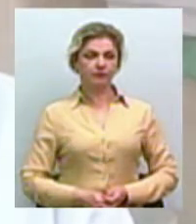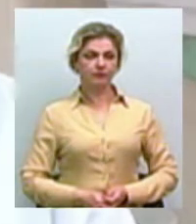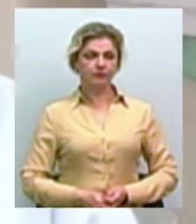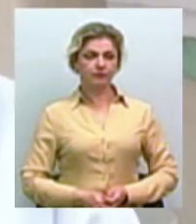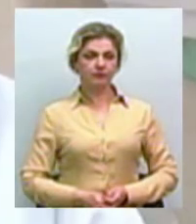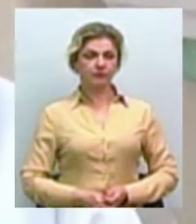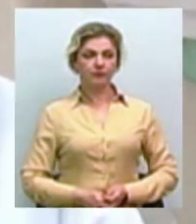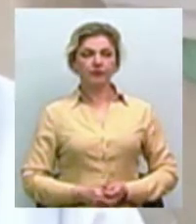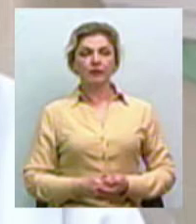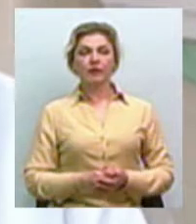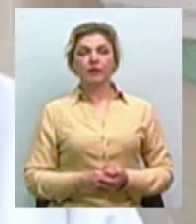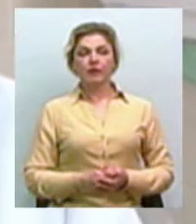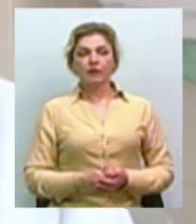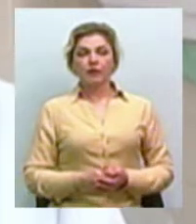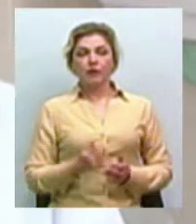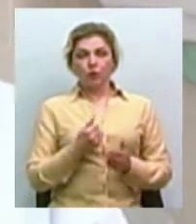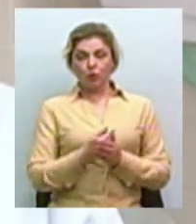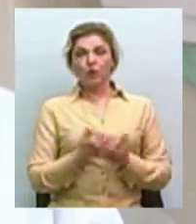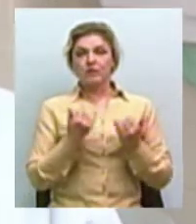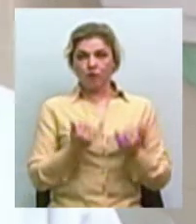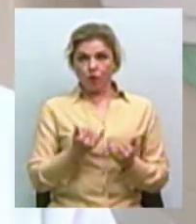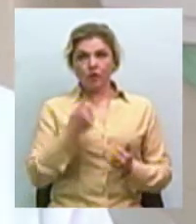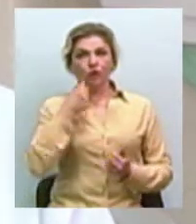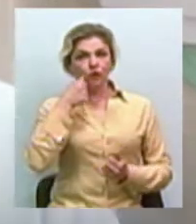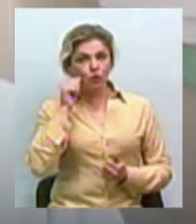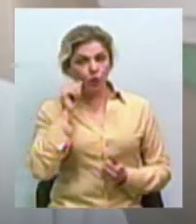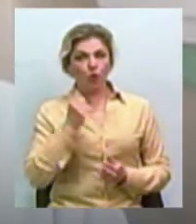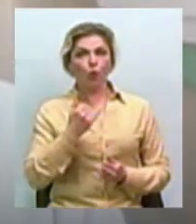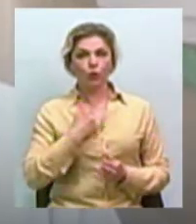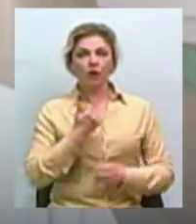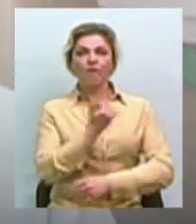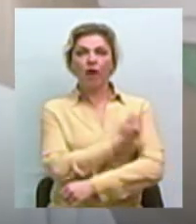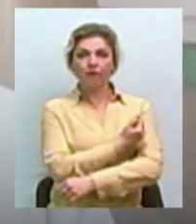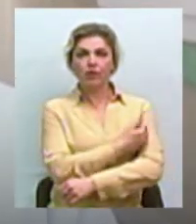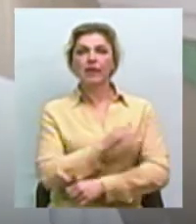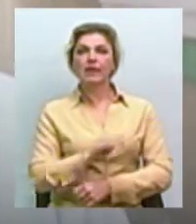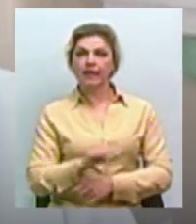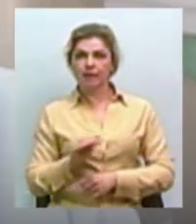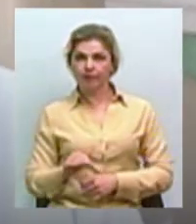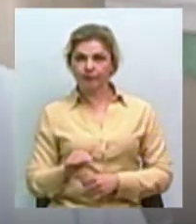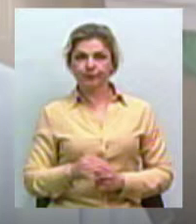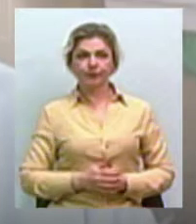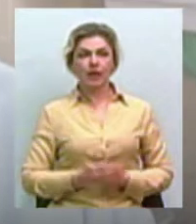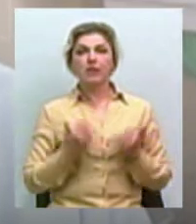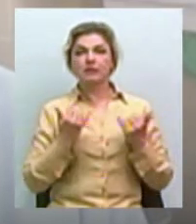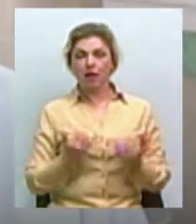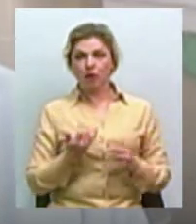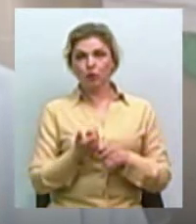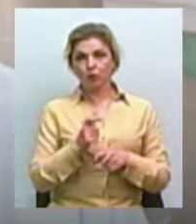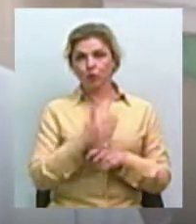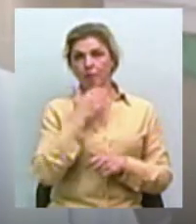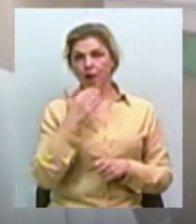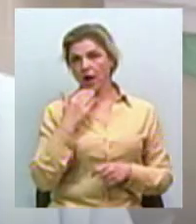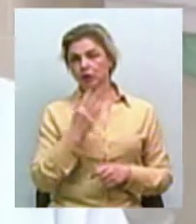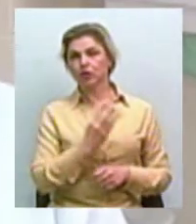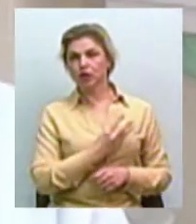До цих 2 днів, скажімо, сьогодні, вчора, у нас в основному вакцинувалися діточки. А зараз дуже багато